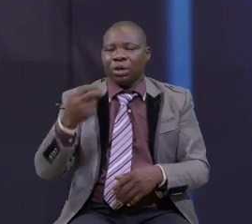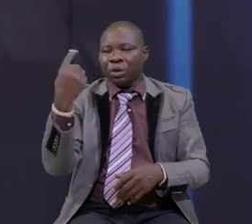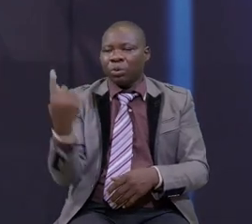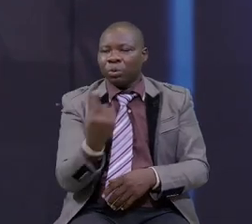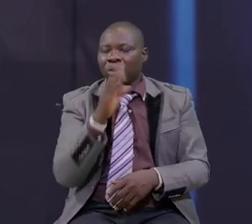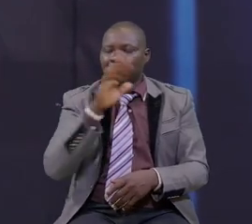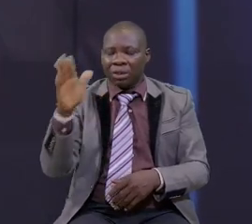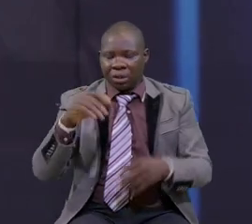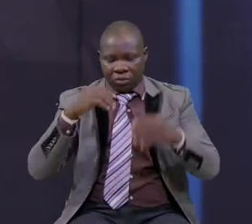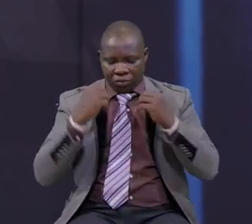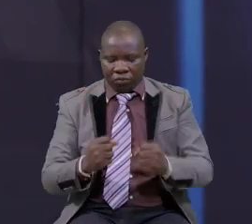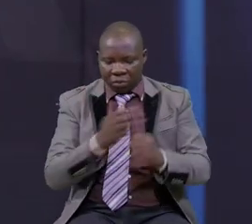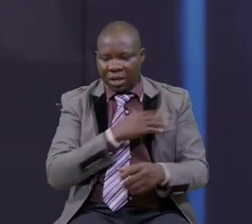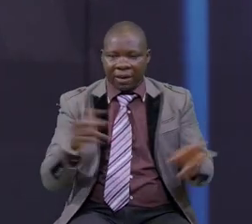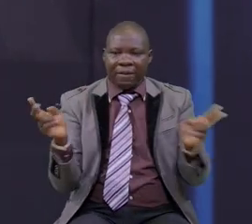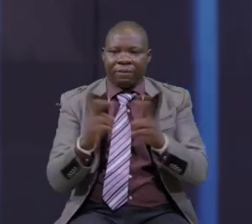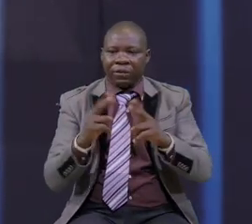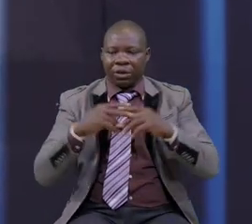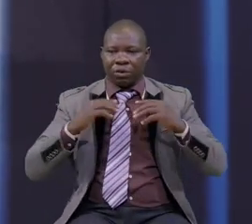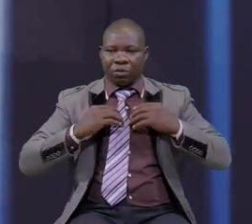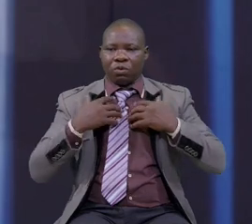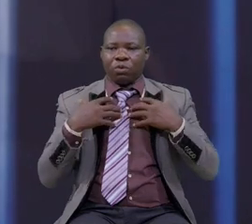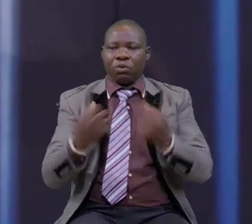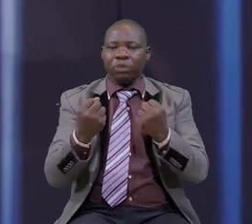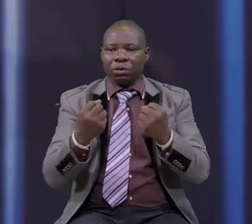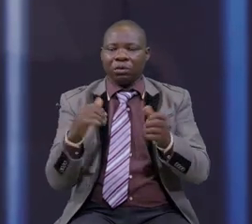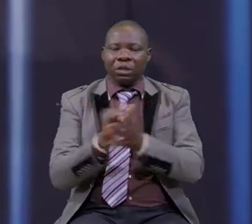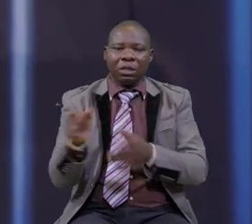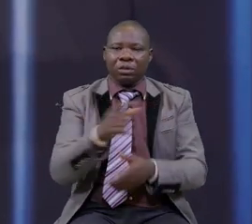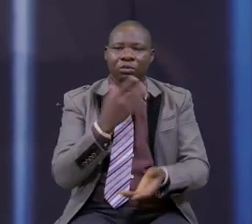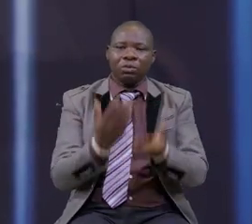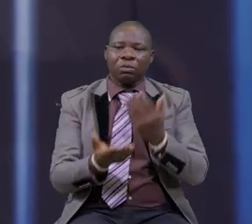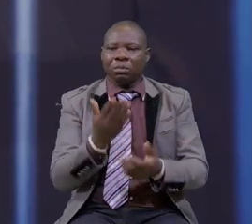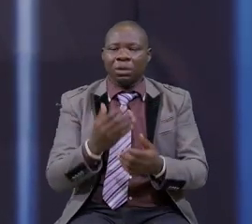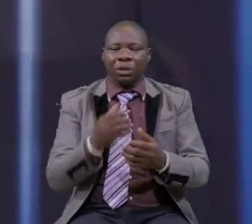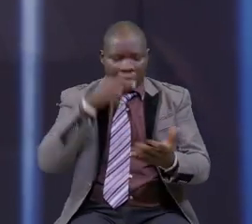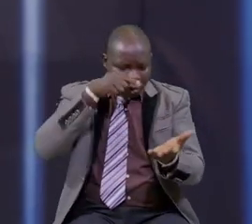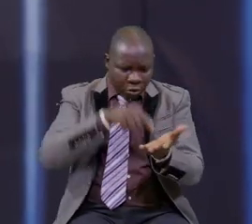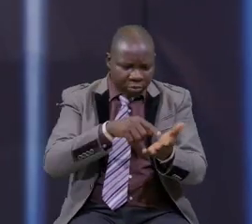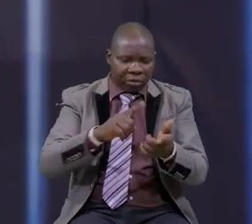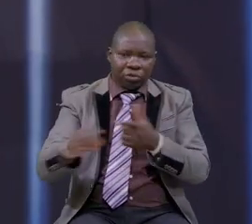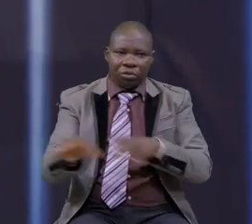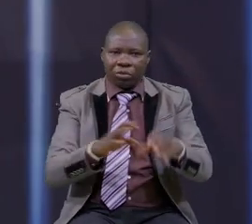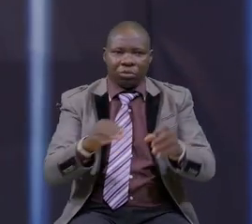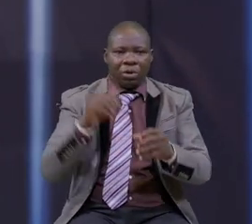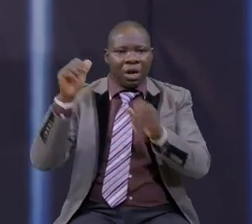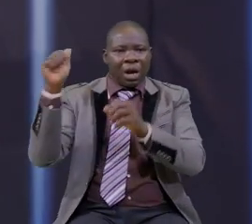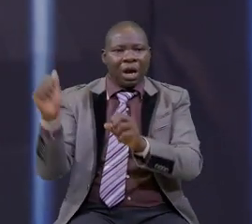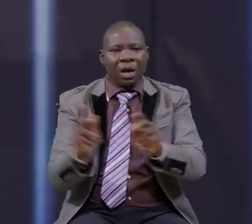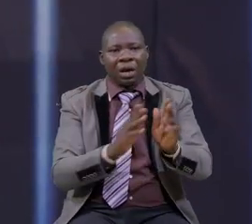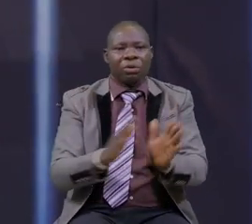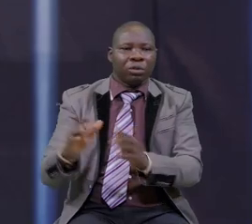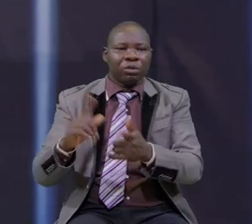bon courage en agissant fidèlement selon toute la loi que Moïse,